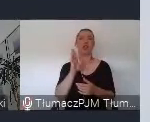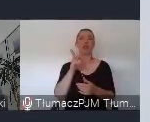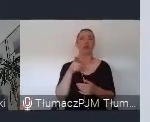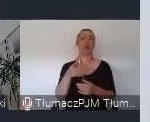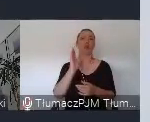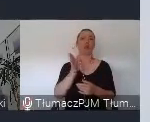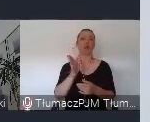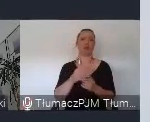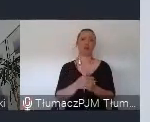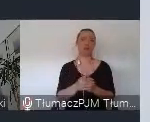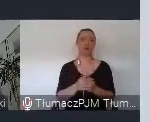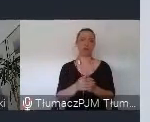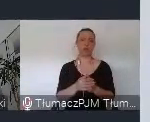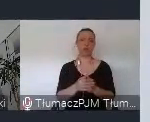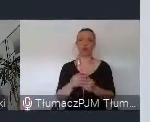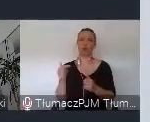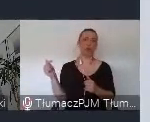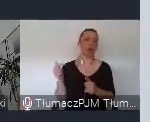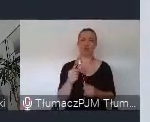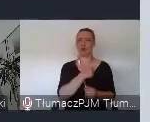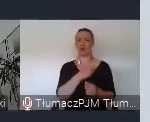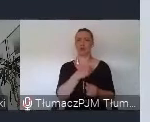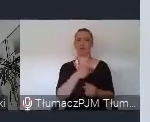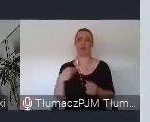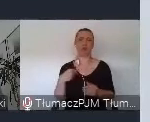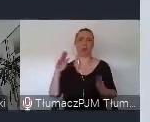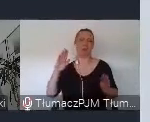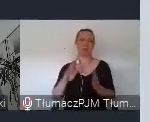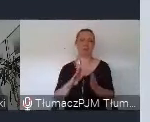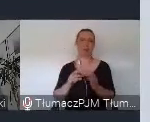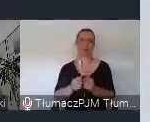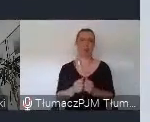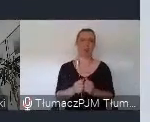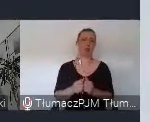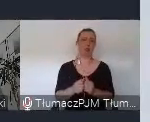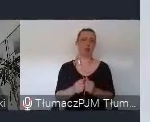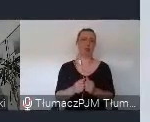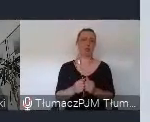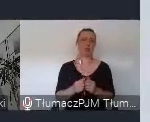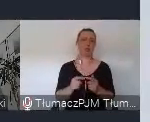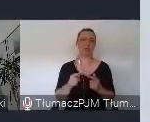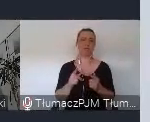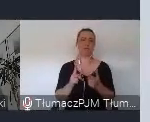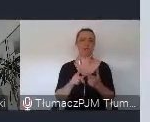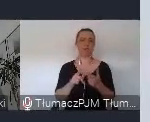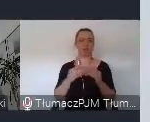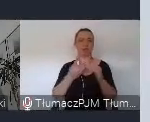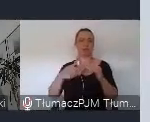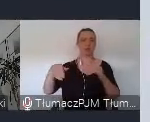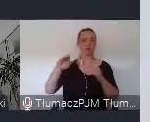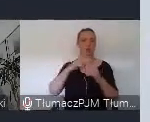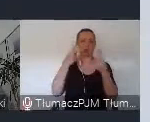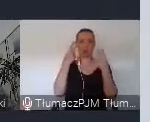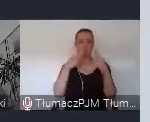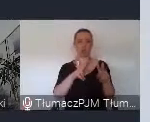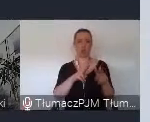Polsce powinien być na pewno grubo niższy niż 50 kg na jedną jednostkę ciepła. Wzrost udziału OZE. No tam z tym OZE